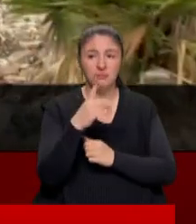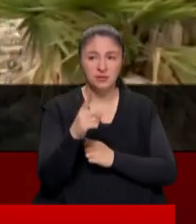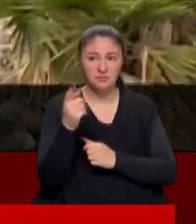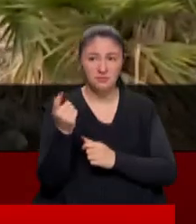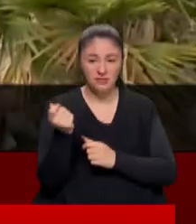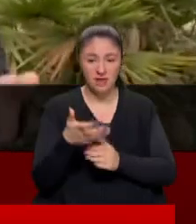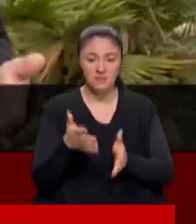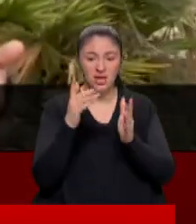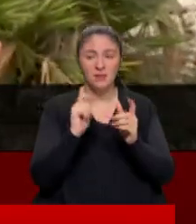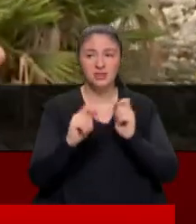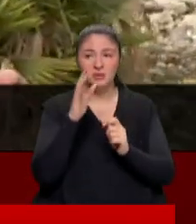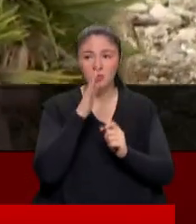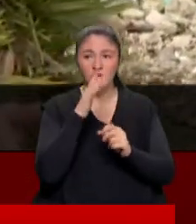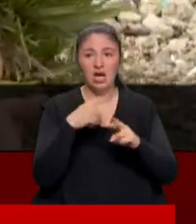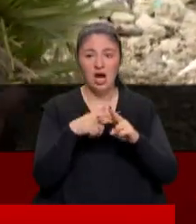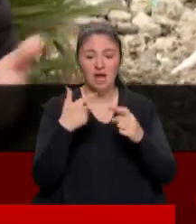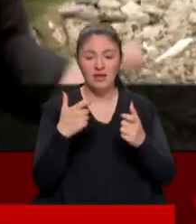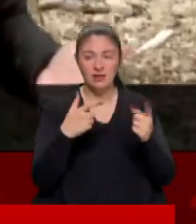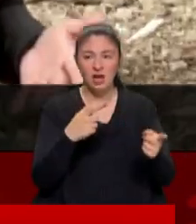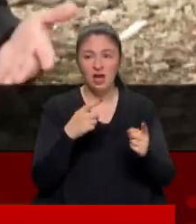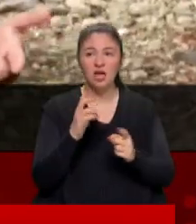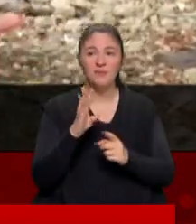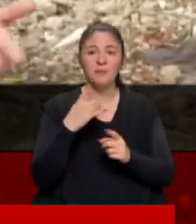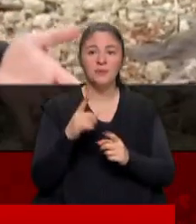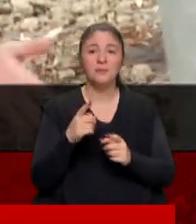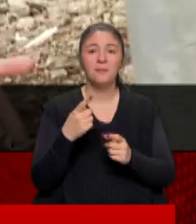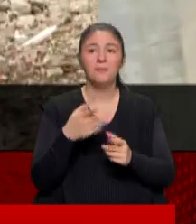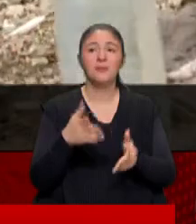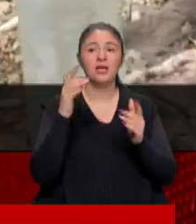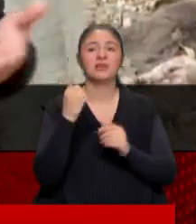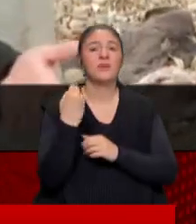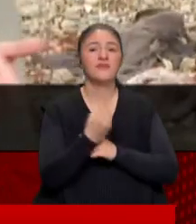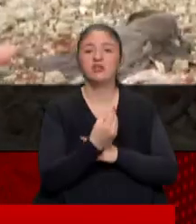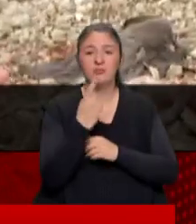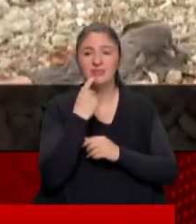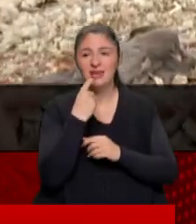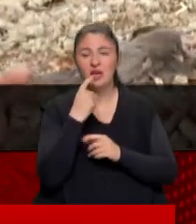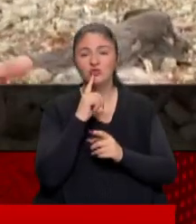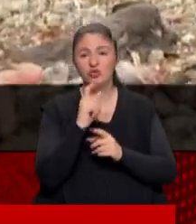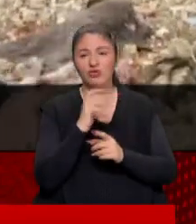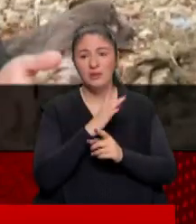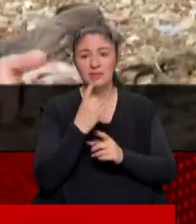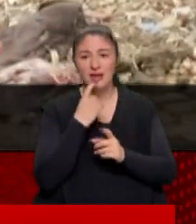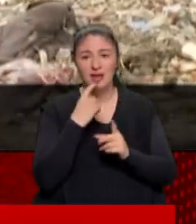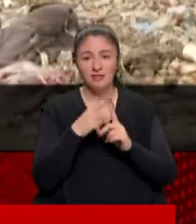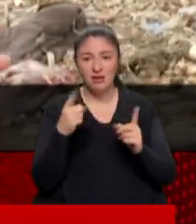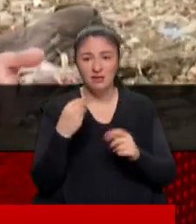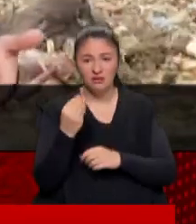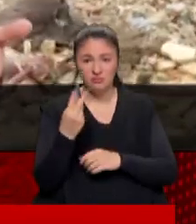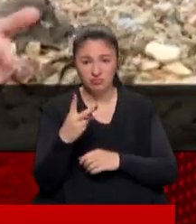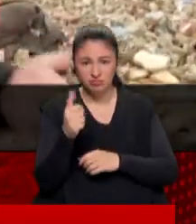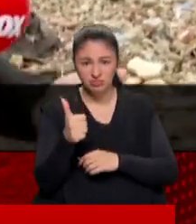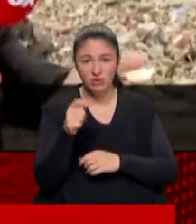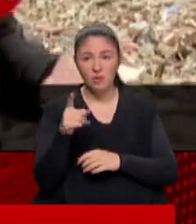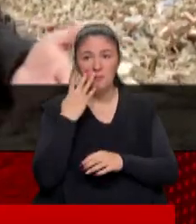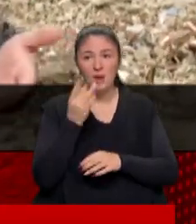bina yapıldığını biliyoruz biz Hatay'da, Antakya'da. 45 bin bina ne zaman teslim edilecek? Bir yıl sözü vardı. Bir yılda binalar teslim edilebilecek mi?